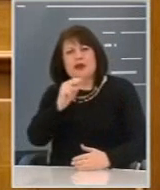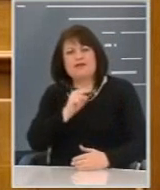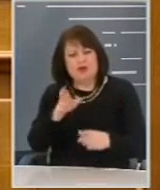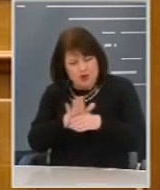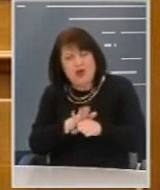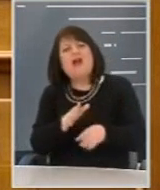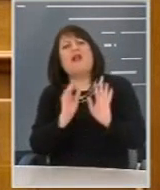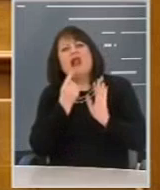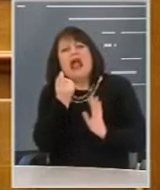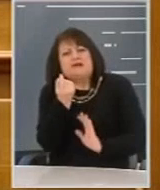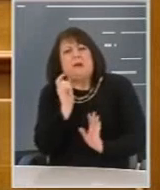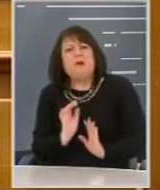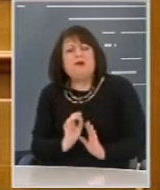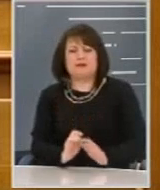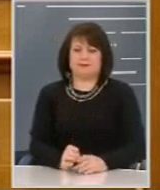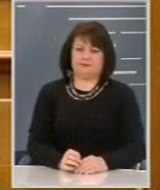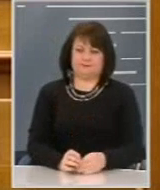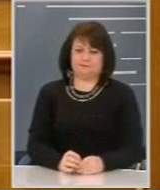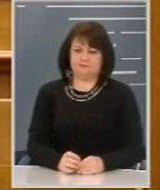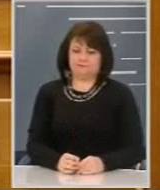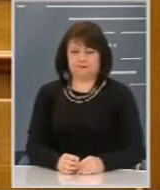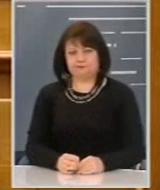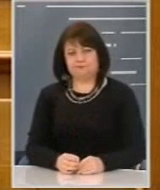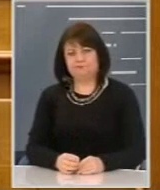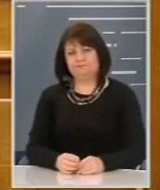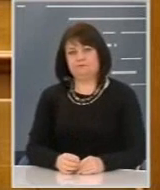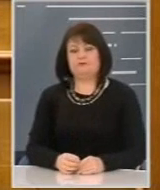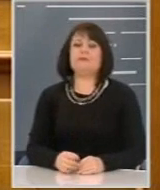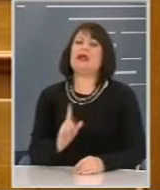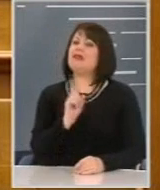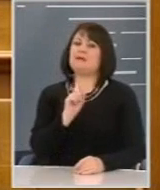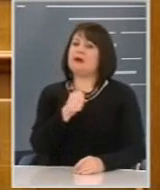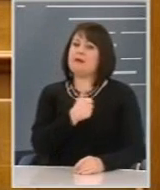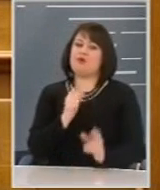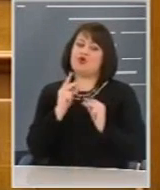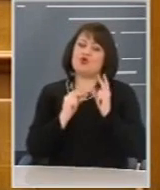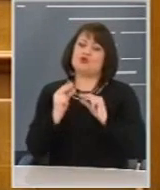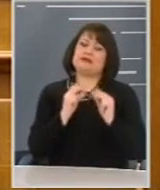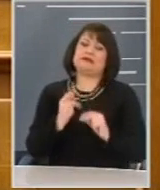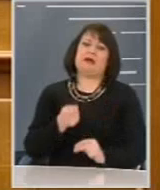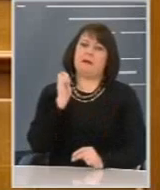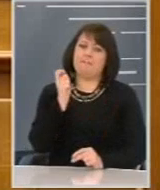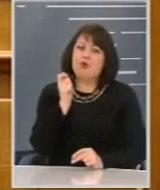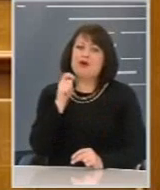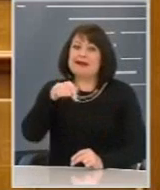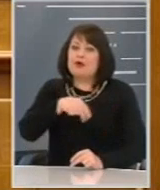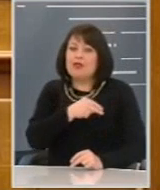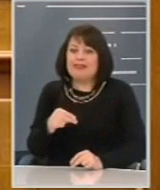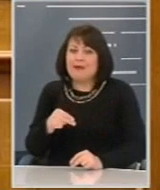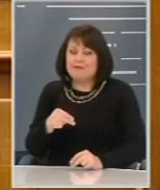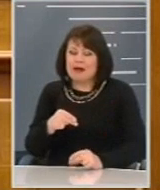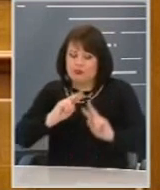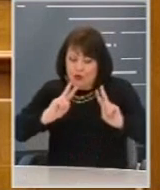σήμερα. Κατά την άποψή μου, δεν πρέπει απλά να συζητάμε στην Βουλή για αυτό το πολιτικό γεγονός που αποκάλυψε η